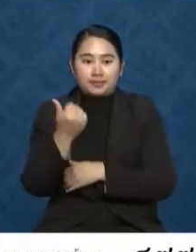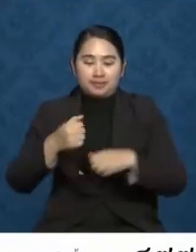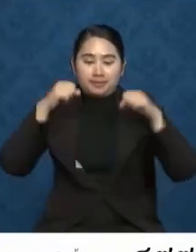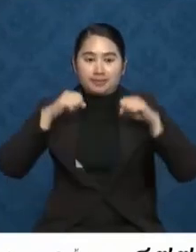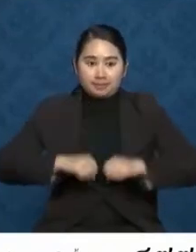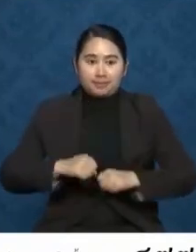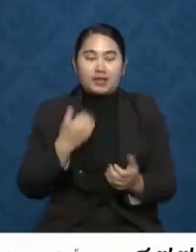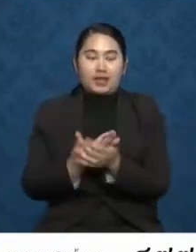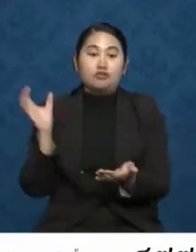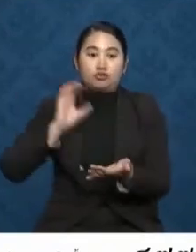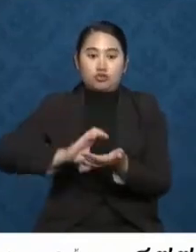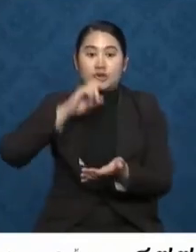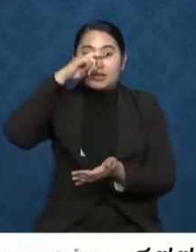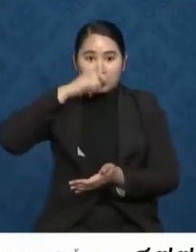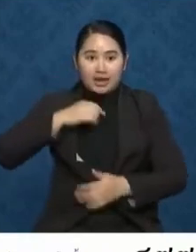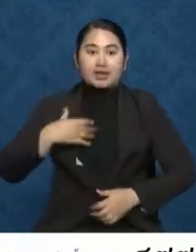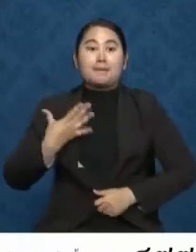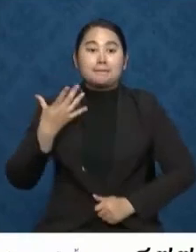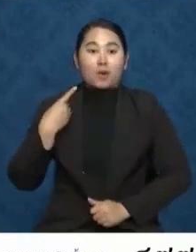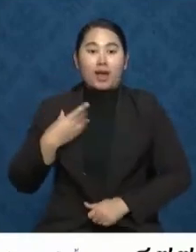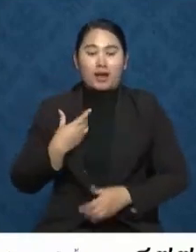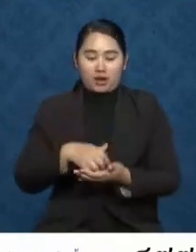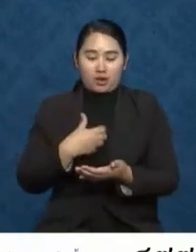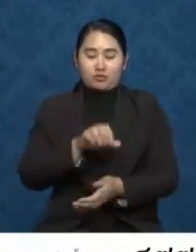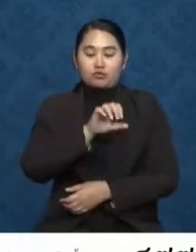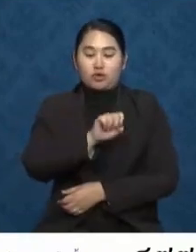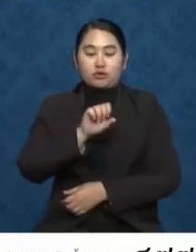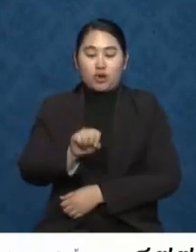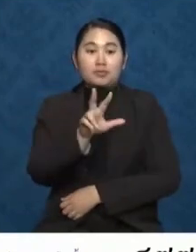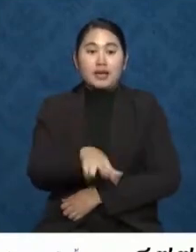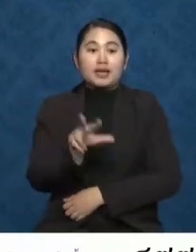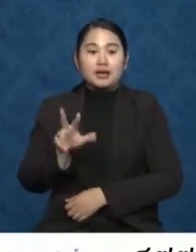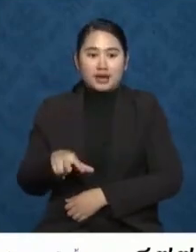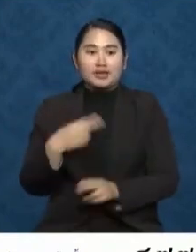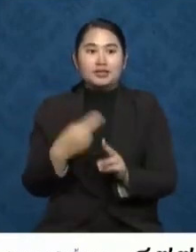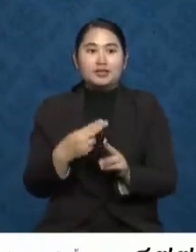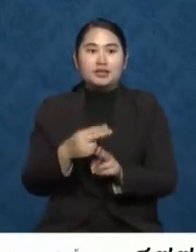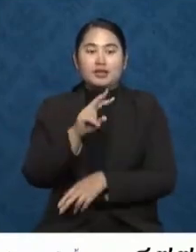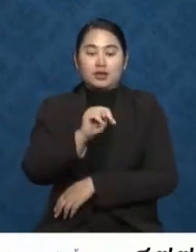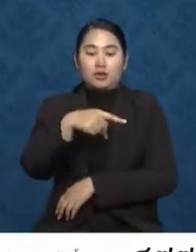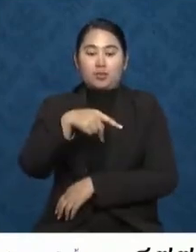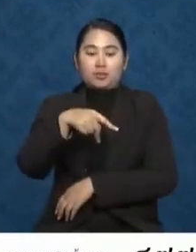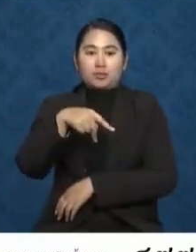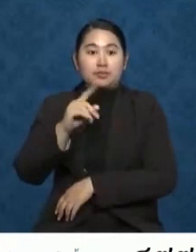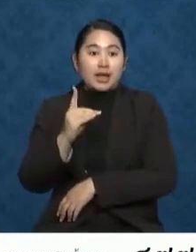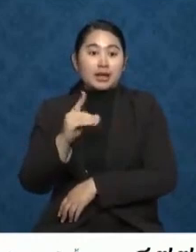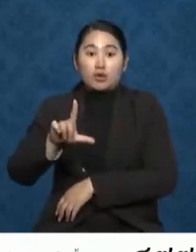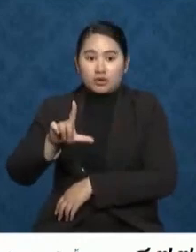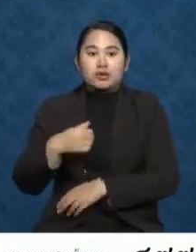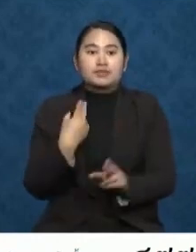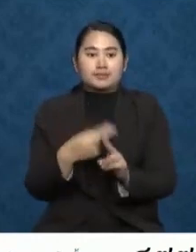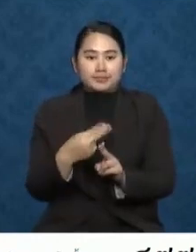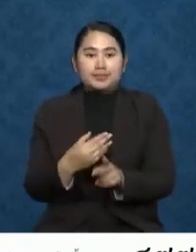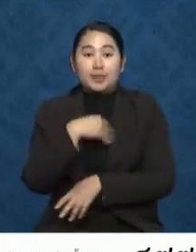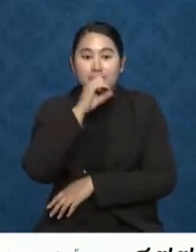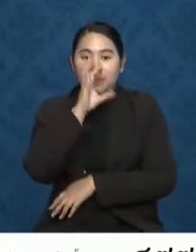ข้ามาลงทุนในไทยเมื่อวานนี้ครับสมาชิกผู้ทรงเกียรติของพรรคเพื่อไทยคุณนพดลปัทมะต้องขอประทานโทษที่ต้องเอ่ยนามท่านได้บอกว่